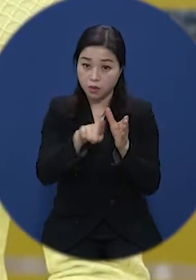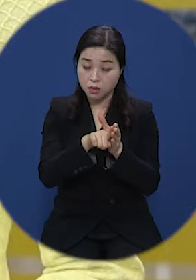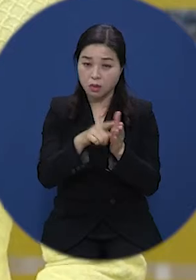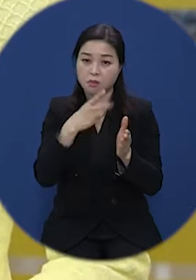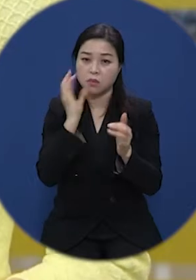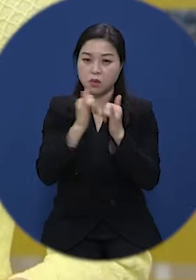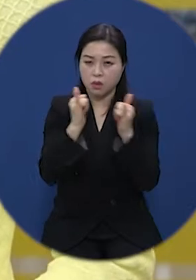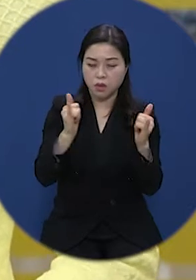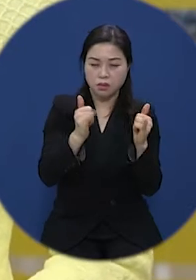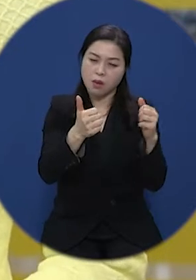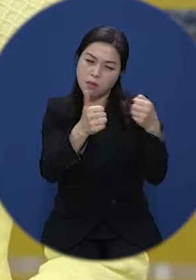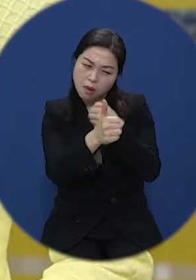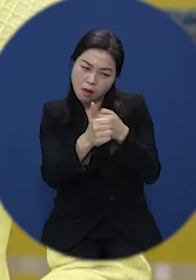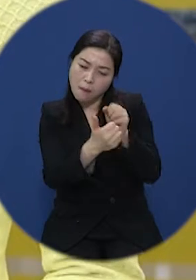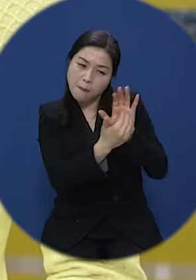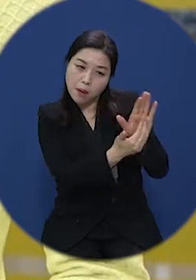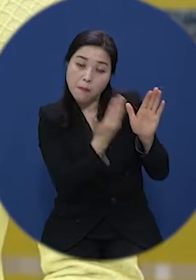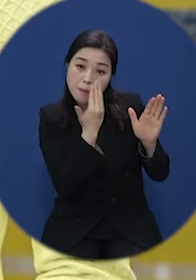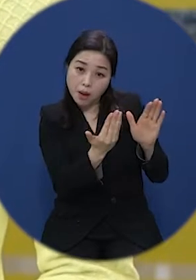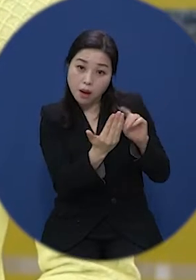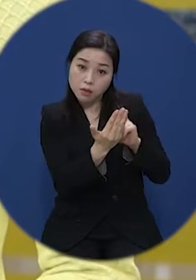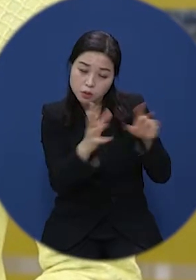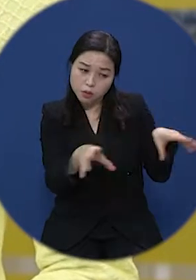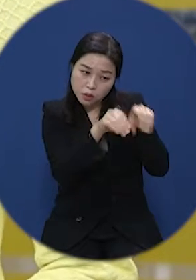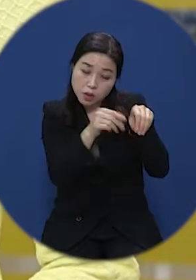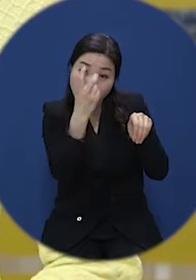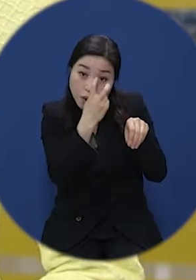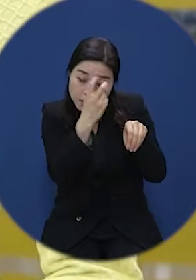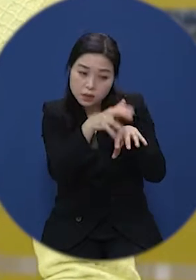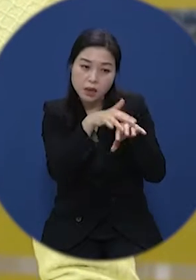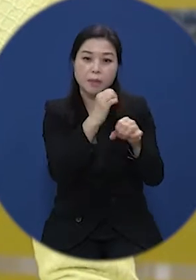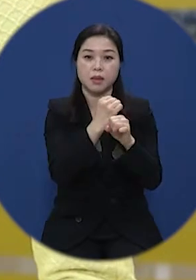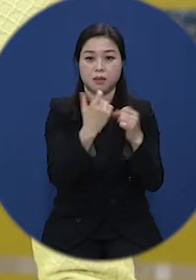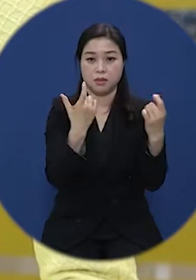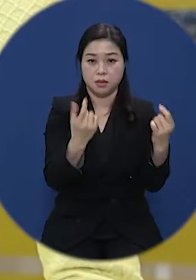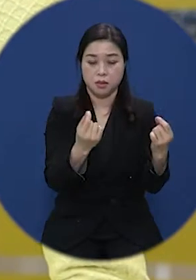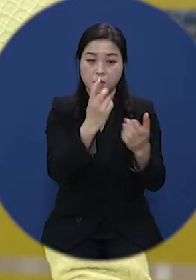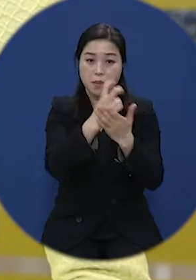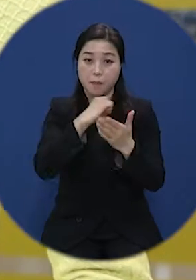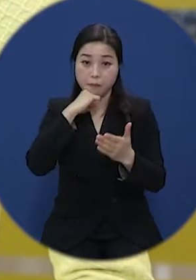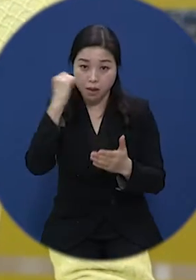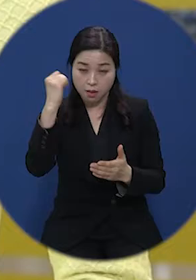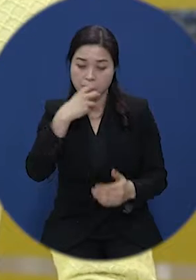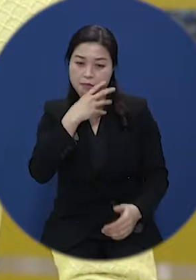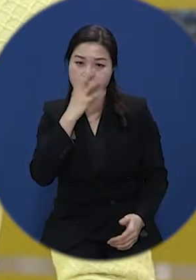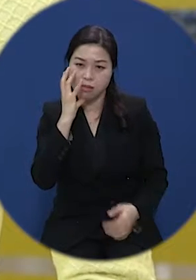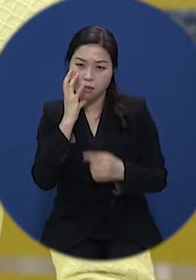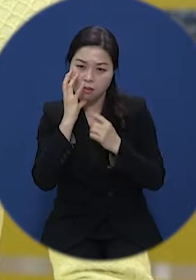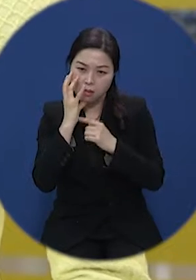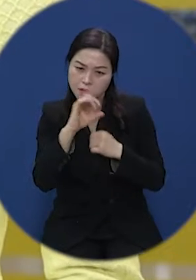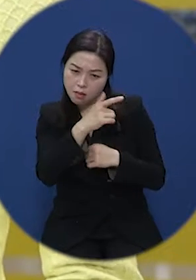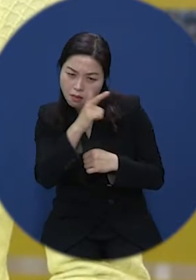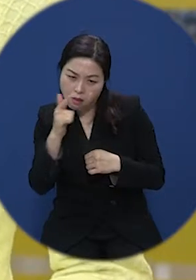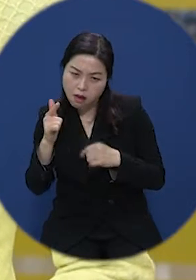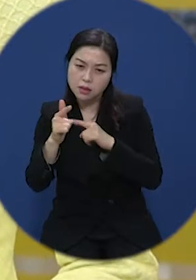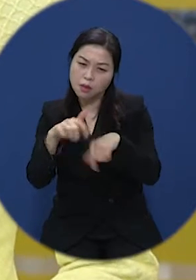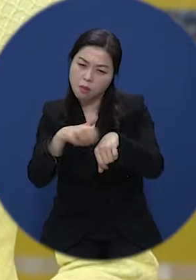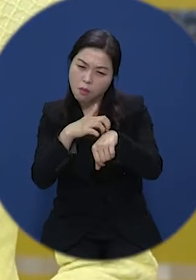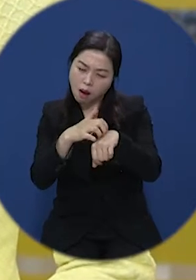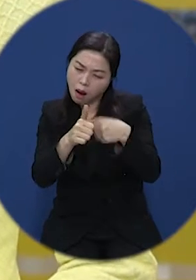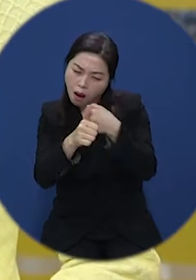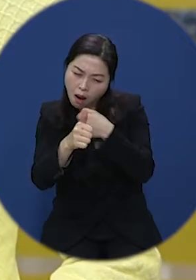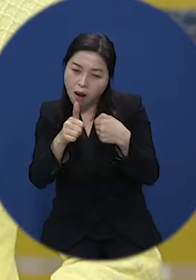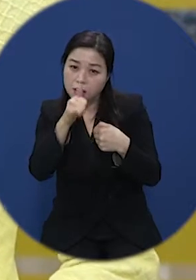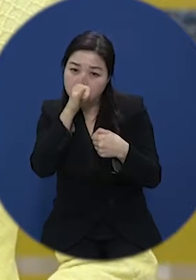예방에 대한 종합적인 관리 체계가 구축되는 건데요. 조리한 통과를 통해 고령화의 어두운 그림자인 노인학대